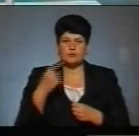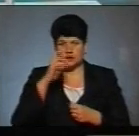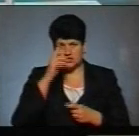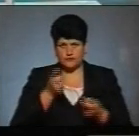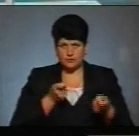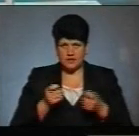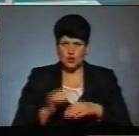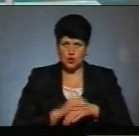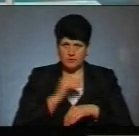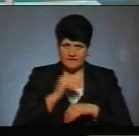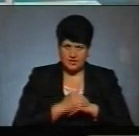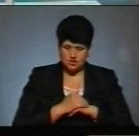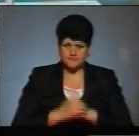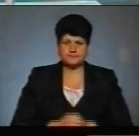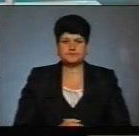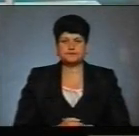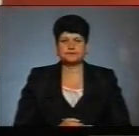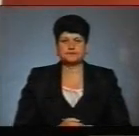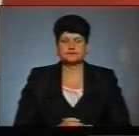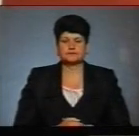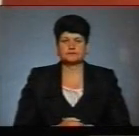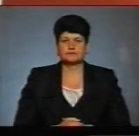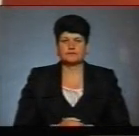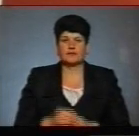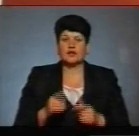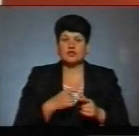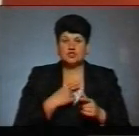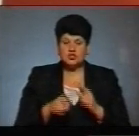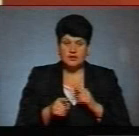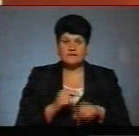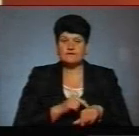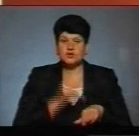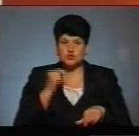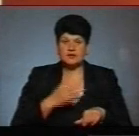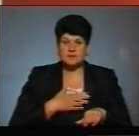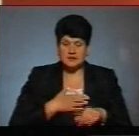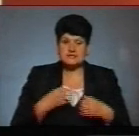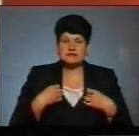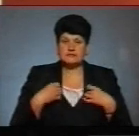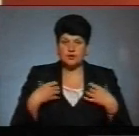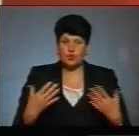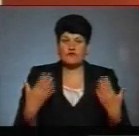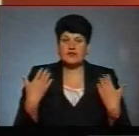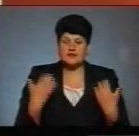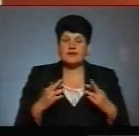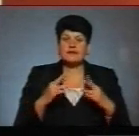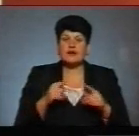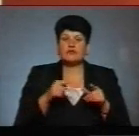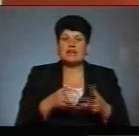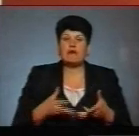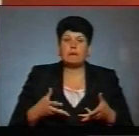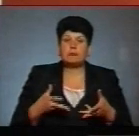облдержадміністрації. Доброго вечора. Доброго вечора. Отже, чи аукнулися ці святкові вихідні для наших мешканців області? Як вони